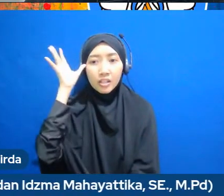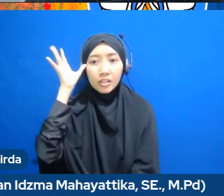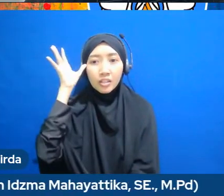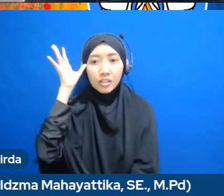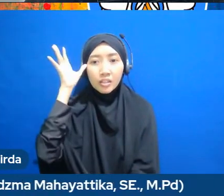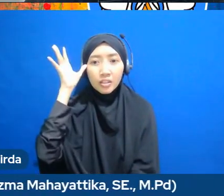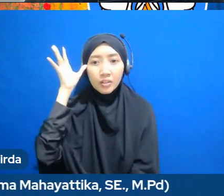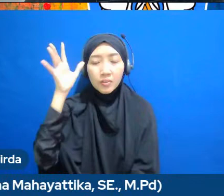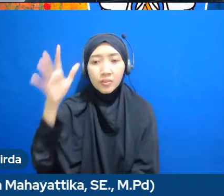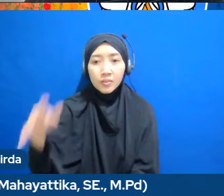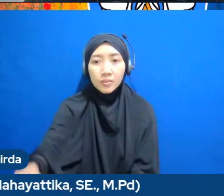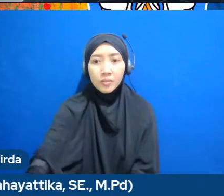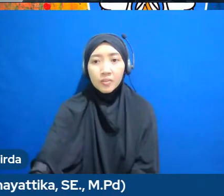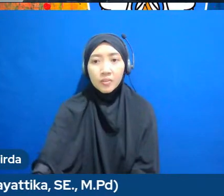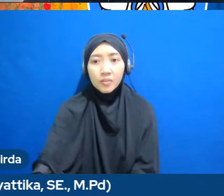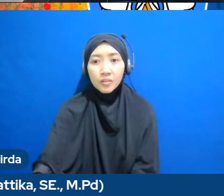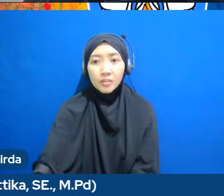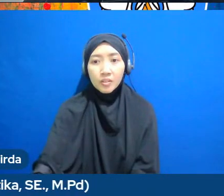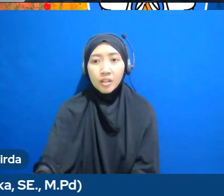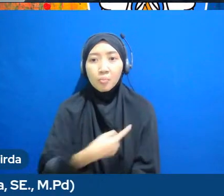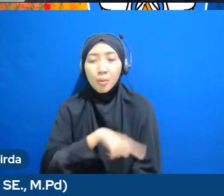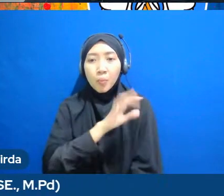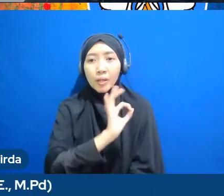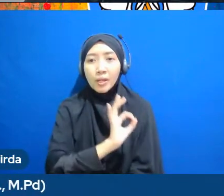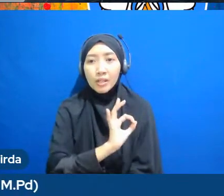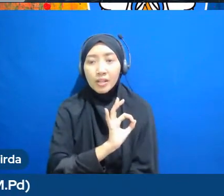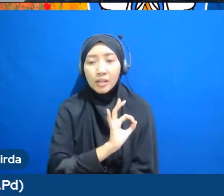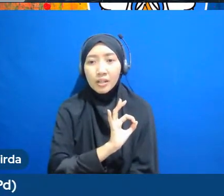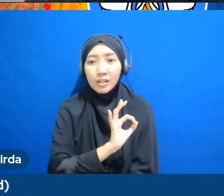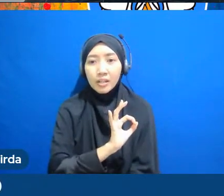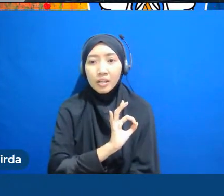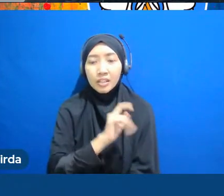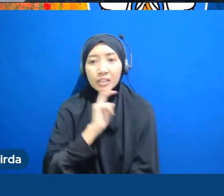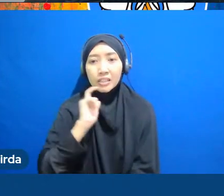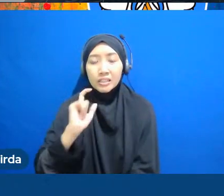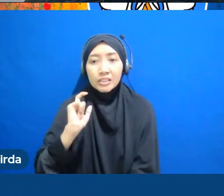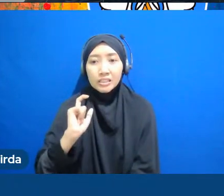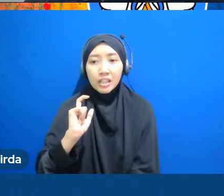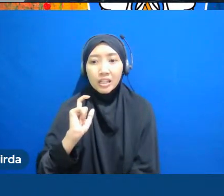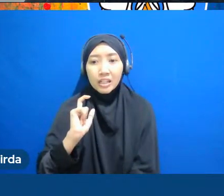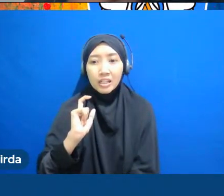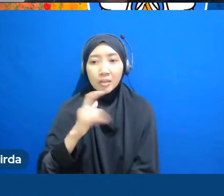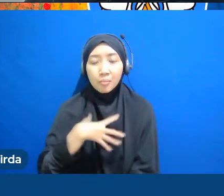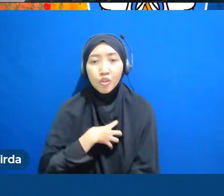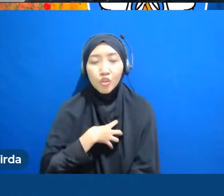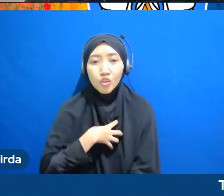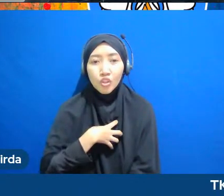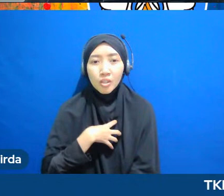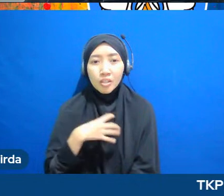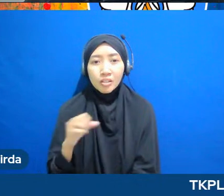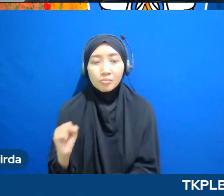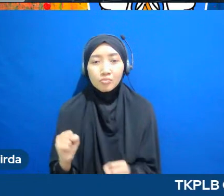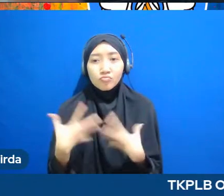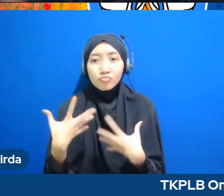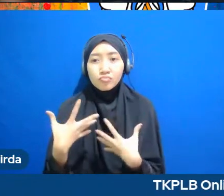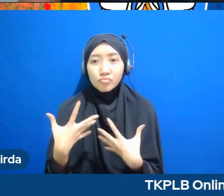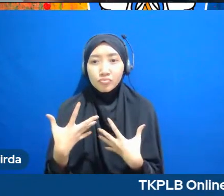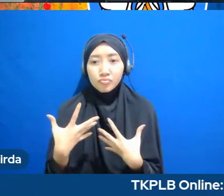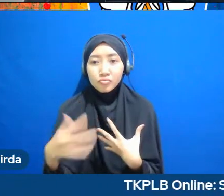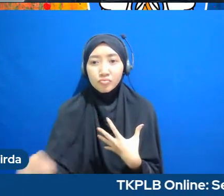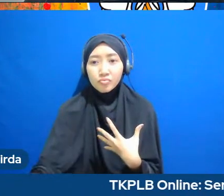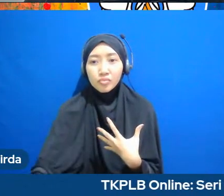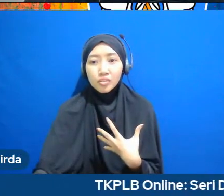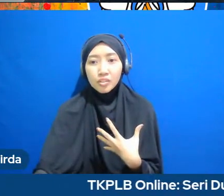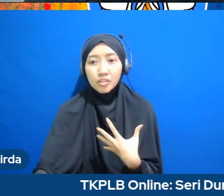masih belum punya kemampuan itu gitu. Sehingga dia pakai cara-cara yang menurut dia instan. Tadi Bu Tia bilang, pokoknya